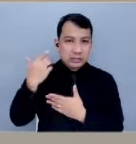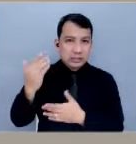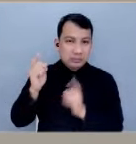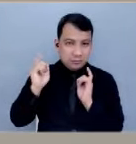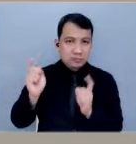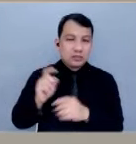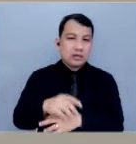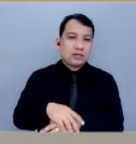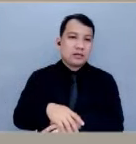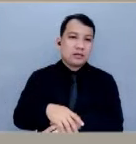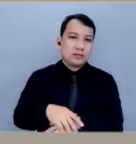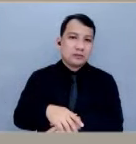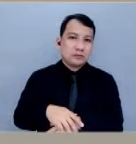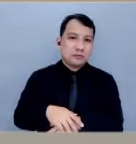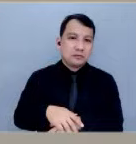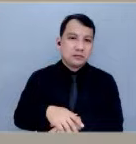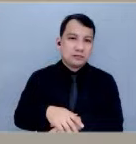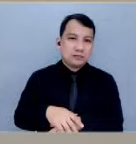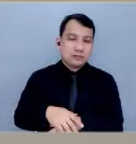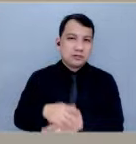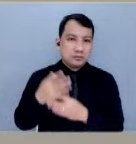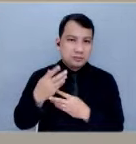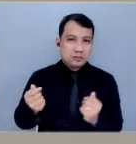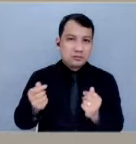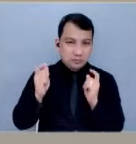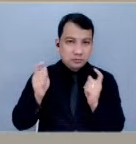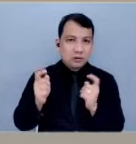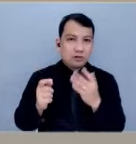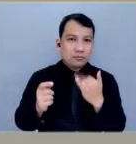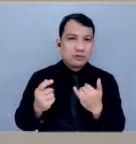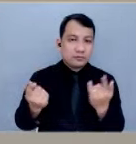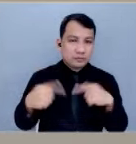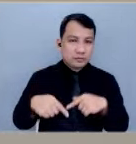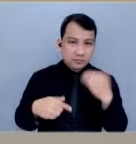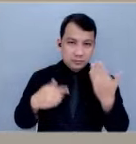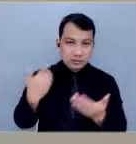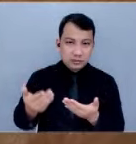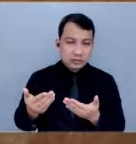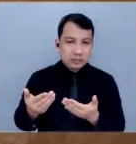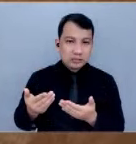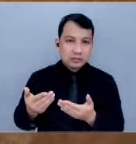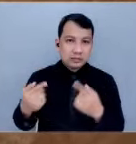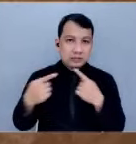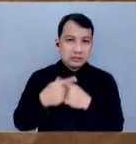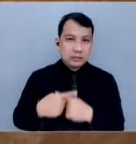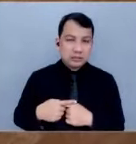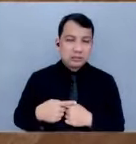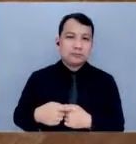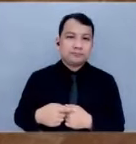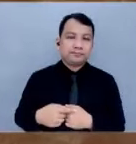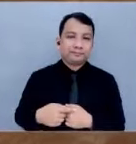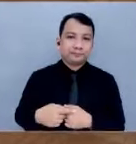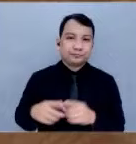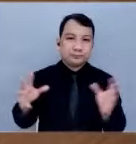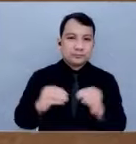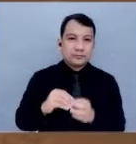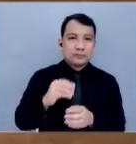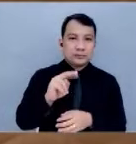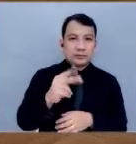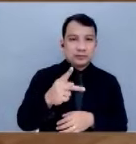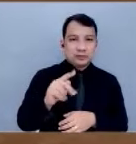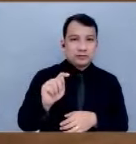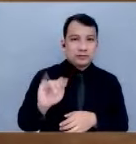para mawala ito. Kundi pwedeng mamatay yung mga pasyente sa komplikasyon. Sa NKTI, umabot na